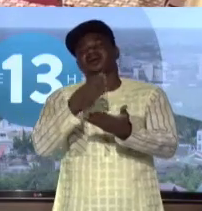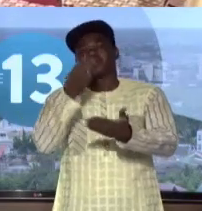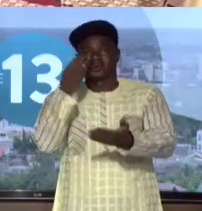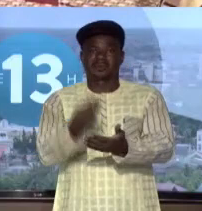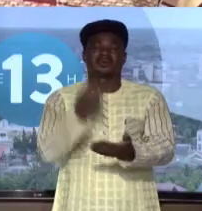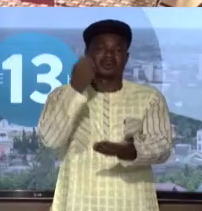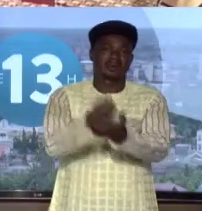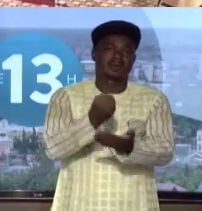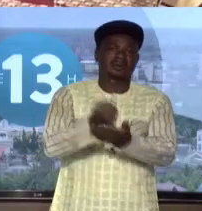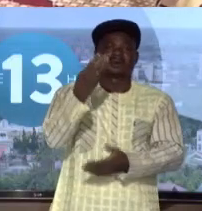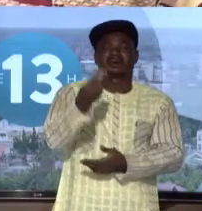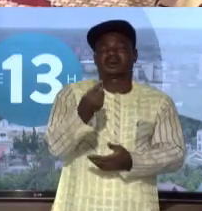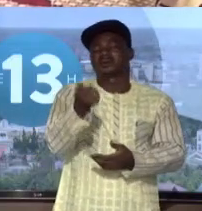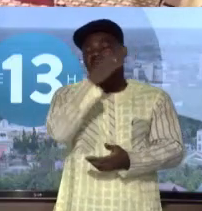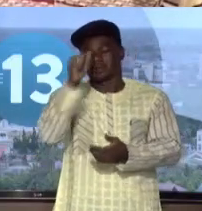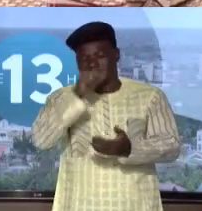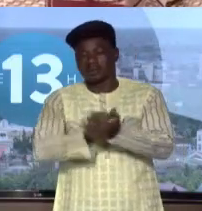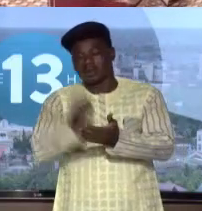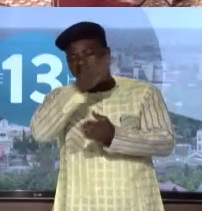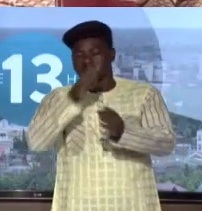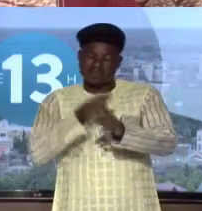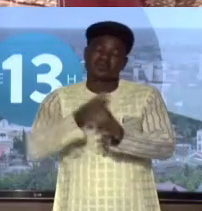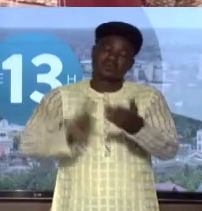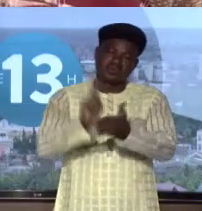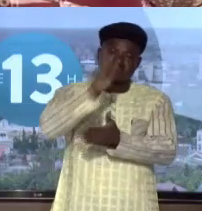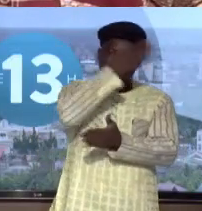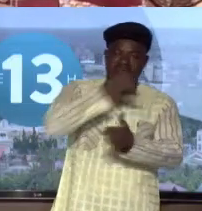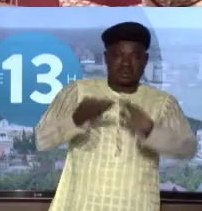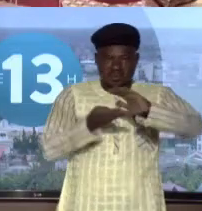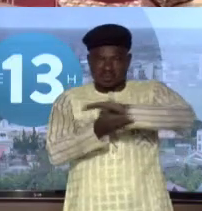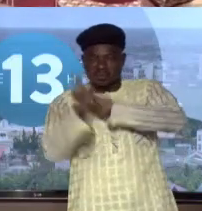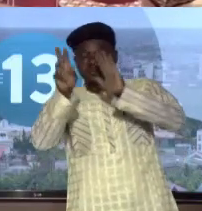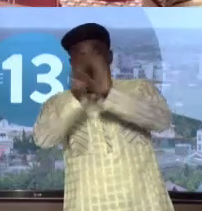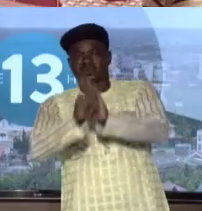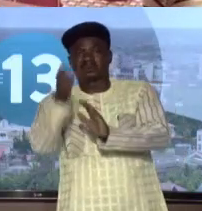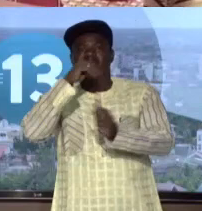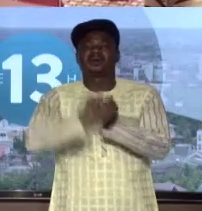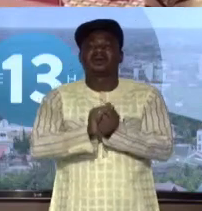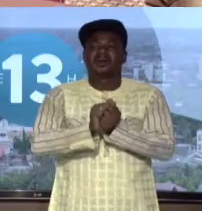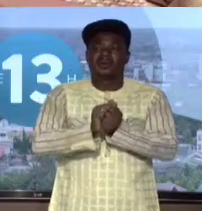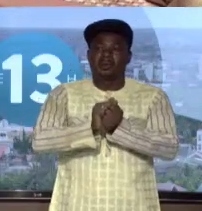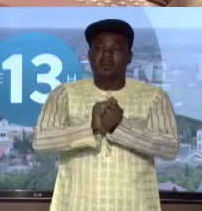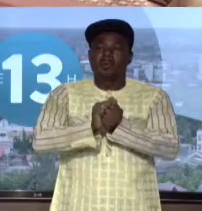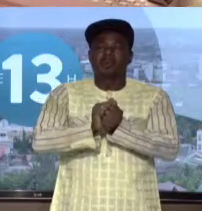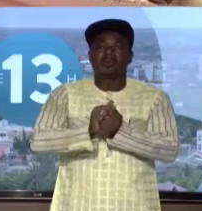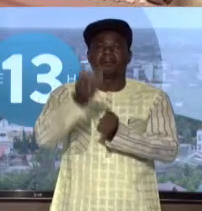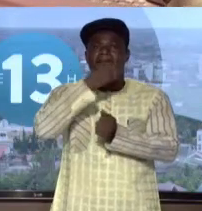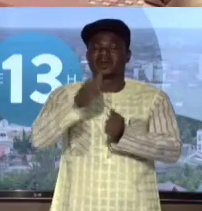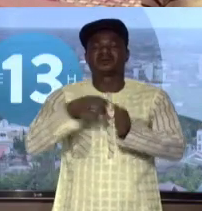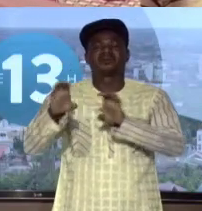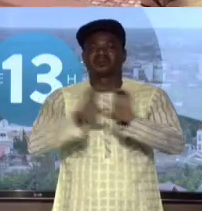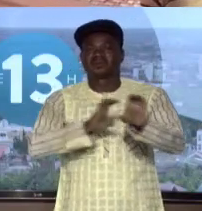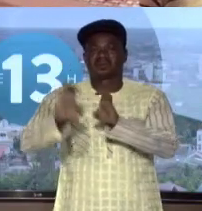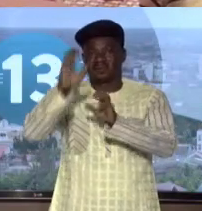donc de ces sources. Du coup, les intéressés ne cherchent pas coûte que coûte donc des bénéfices et ils font la concurrence déloyale donc